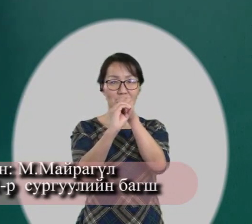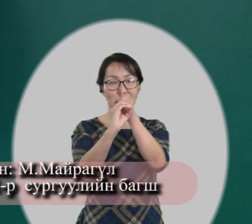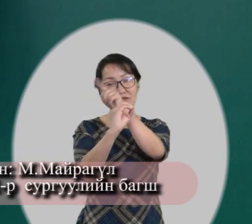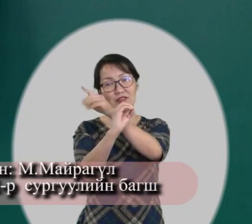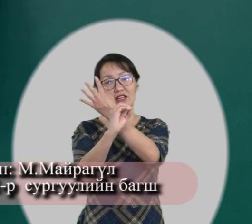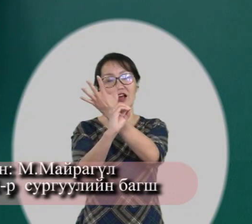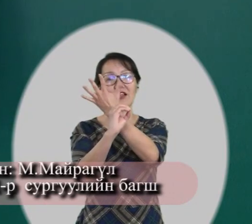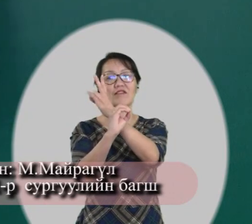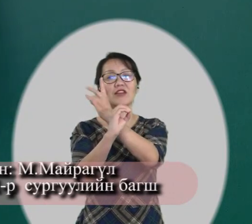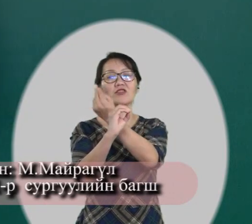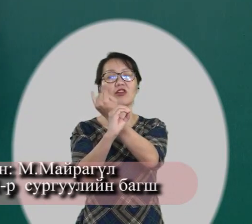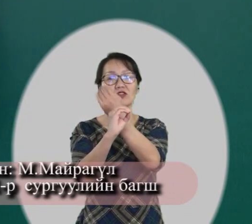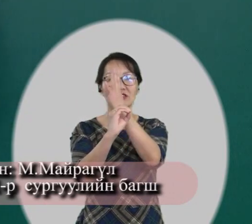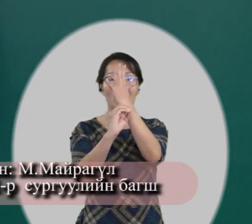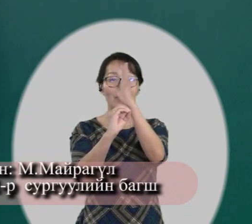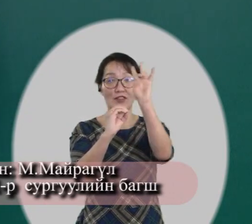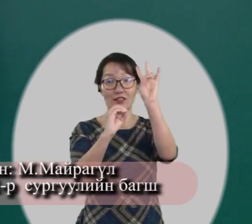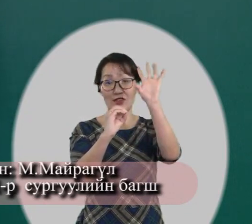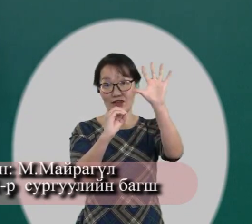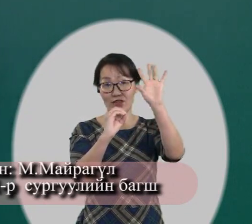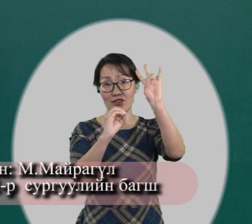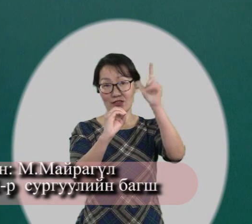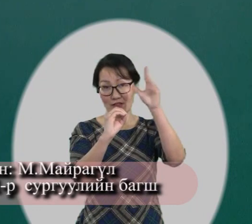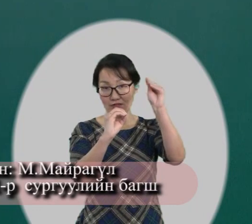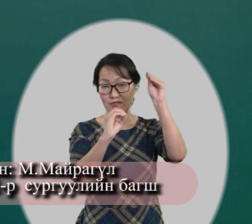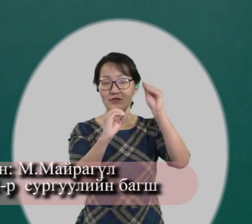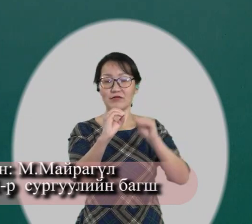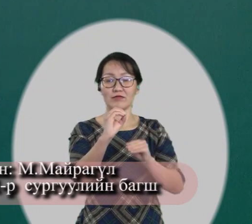бірлік. Яғни солға қарай жүрейік.